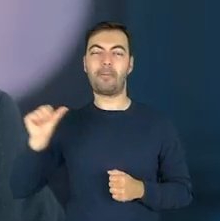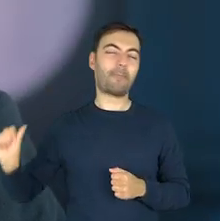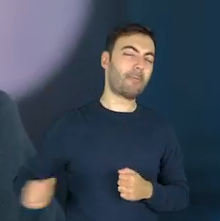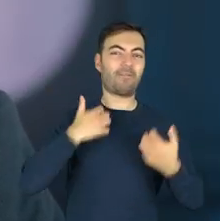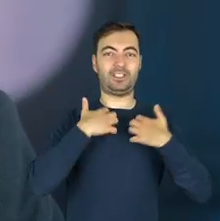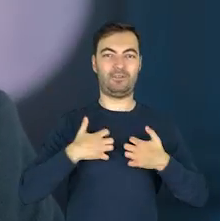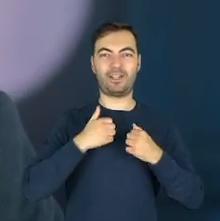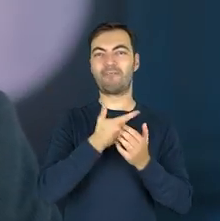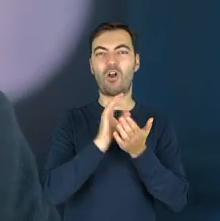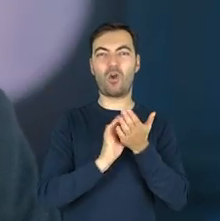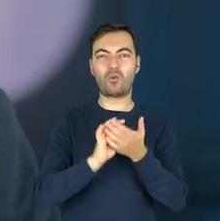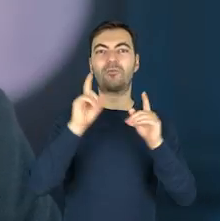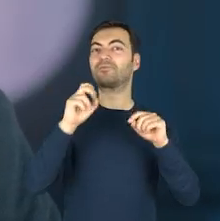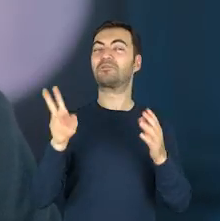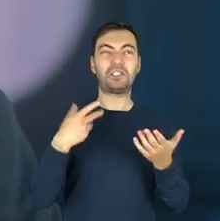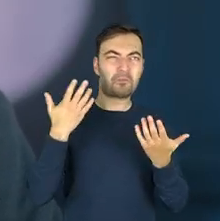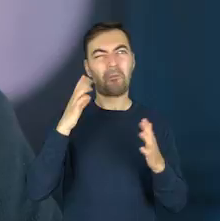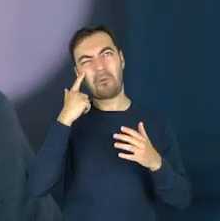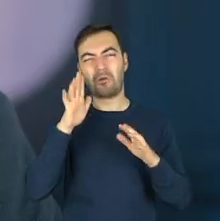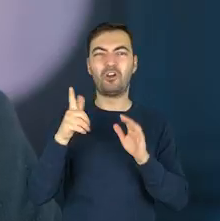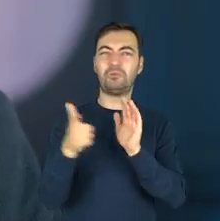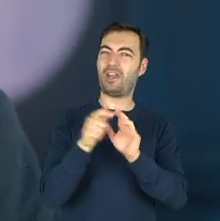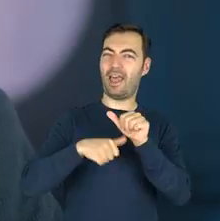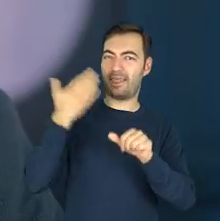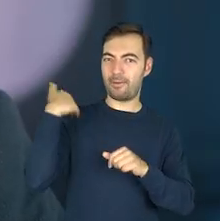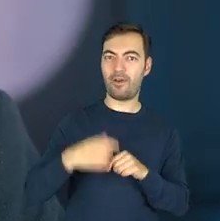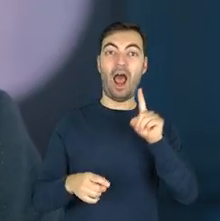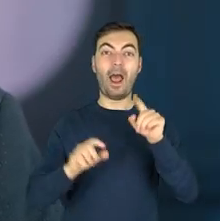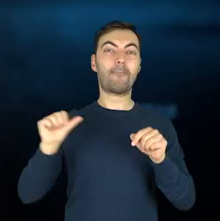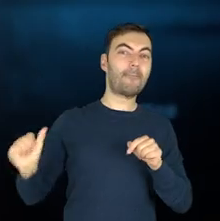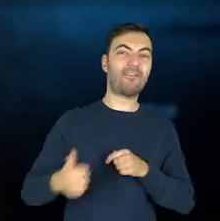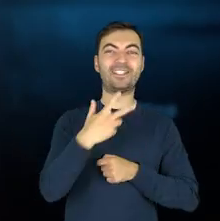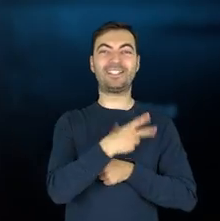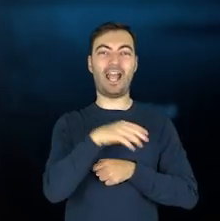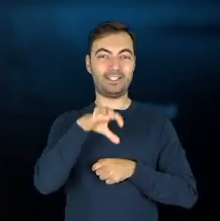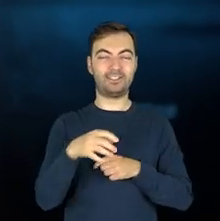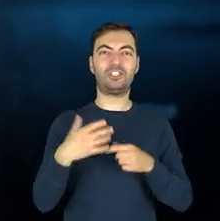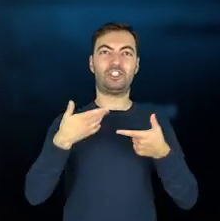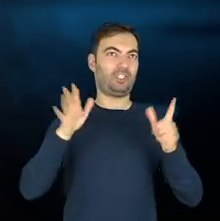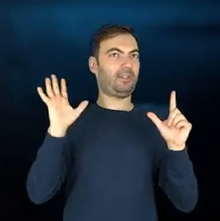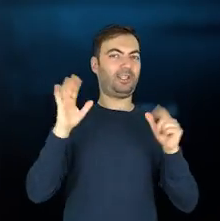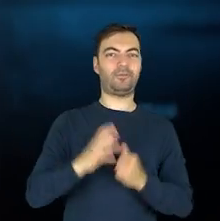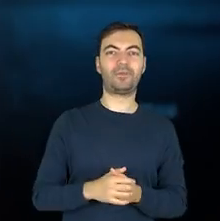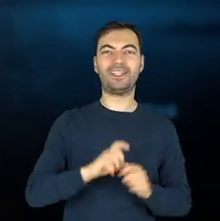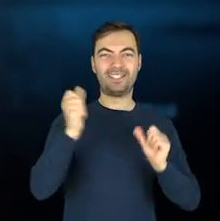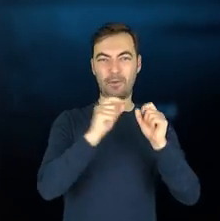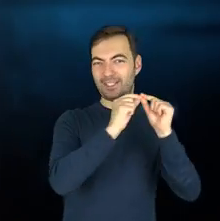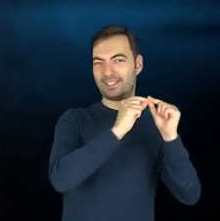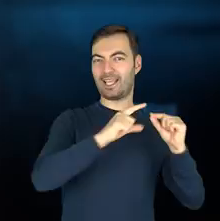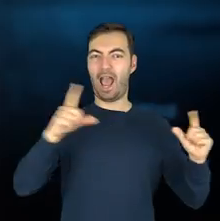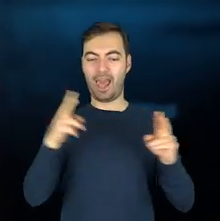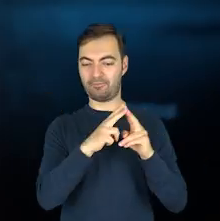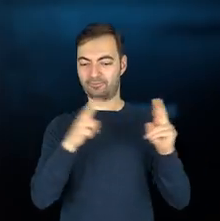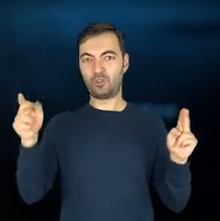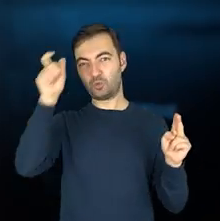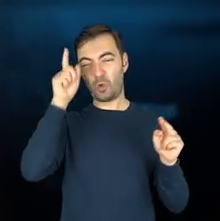wielokomórkowe pojawiłyby się tu około 17 lat temu, a pierwsze ssaki 7 lat temu. W tej naszej skali człowiek rozumny pojawił się jakieś